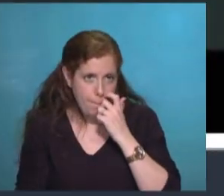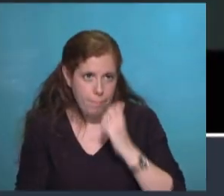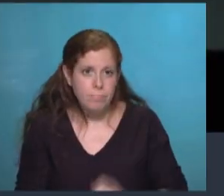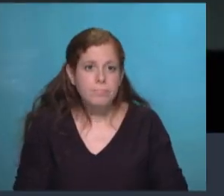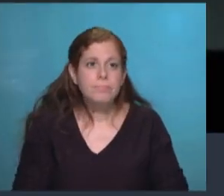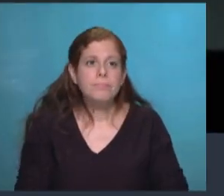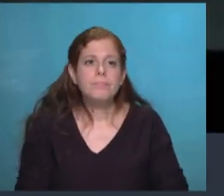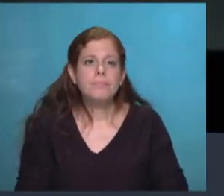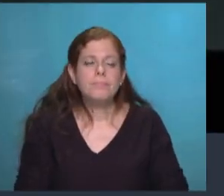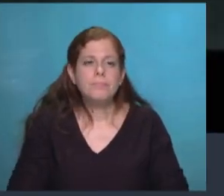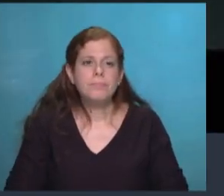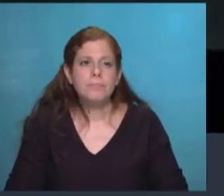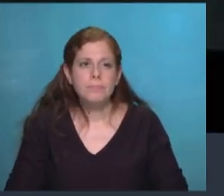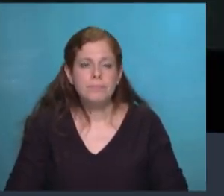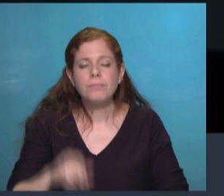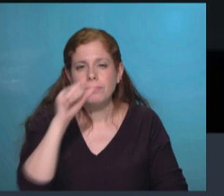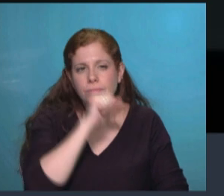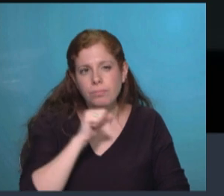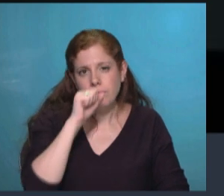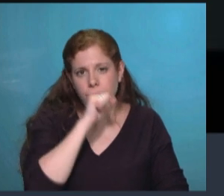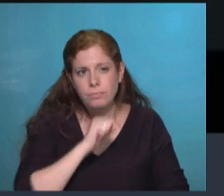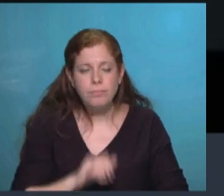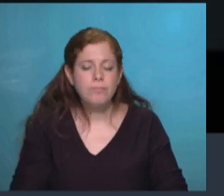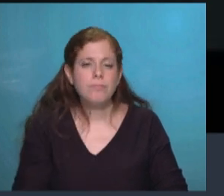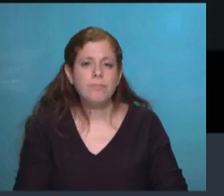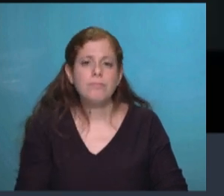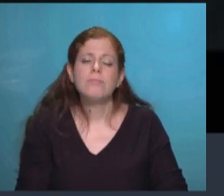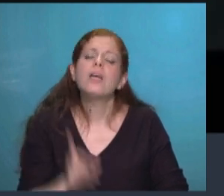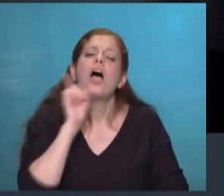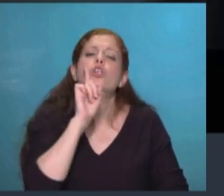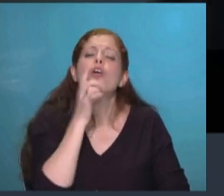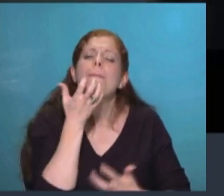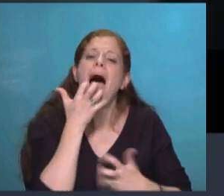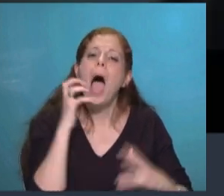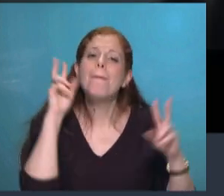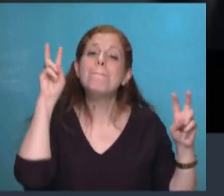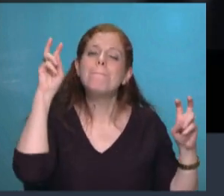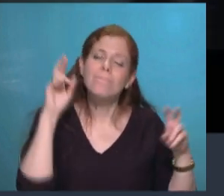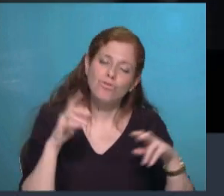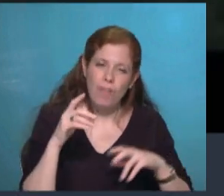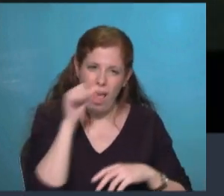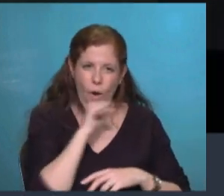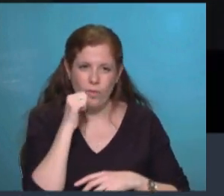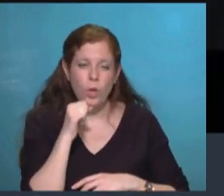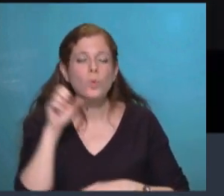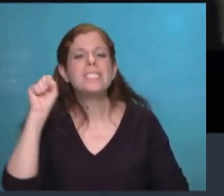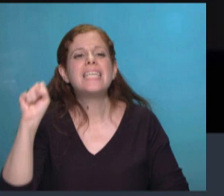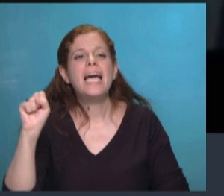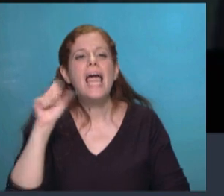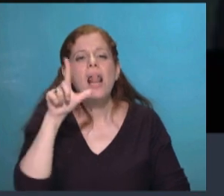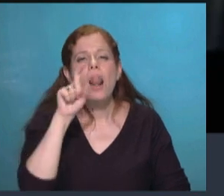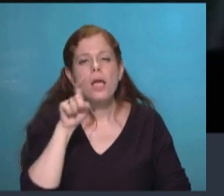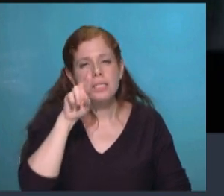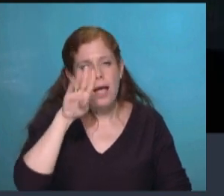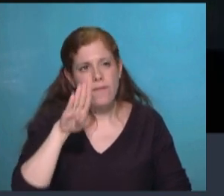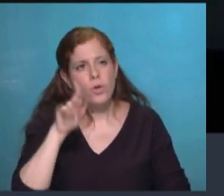No, I can't stay here longer. השם החם של אירוויזיון 2019 הוא סרגי לזרב. דמות מוכרת